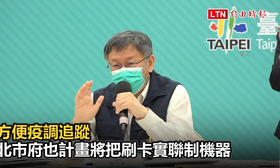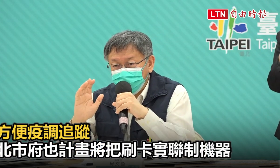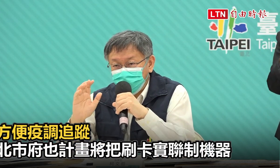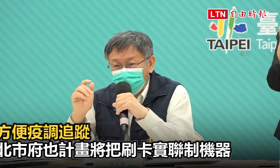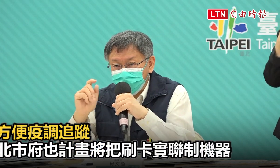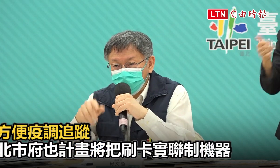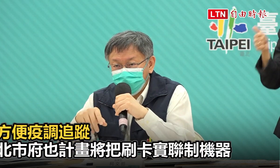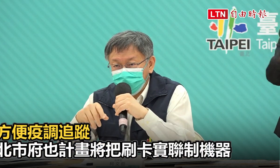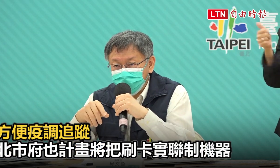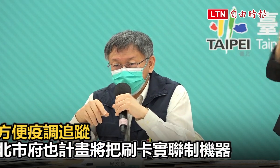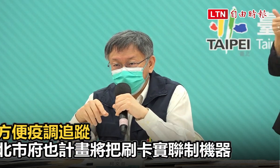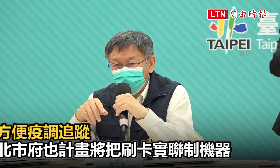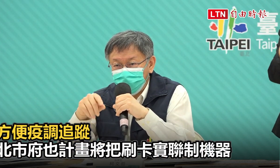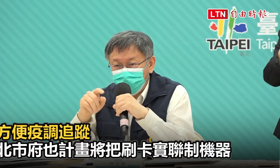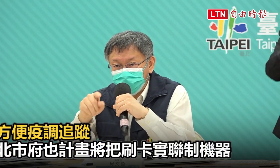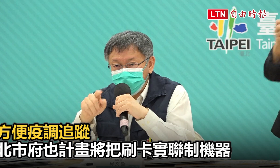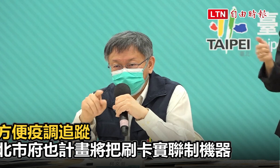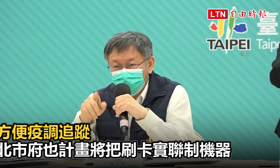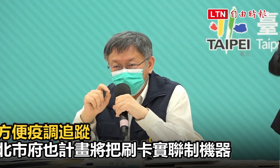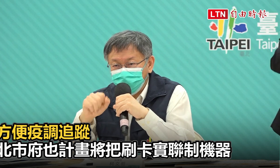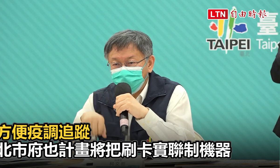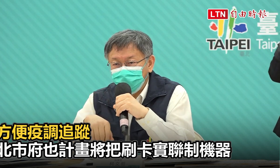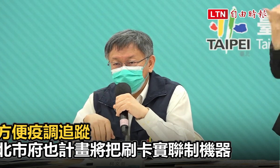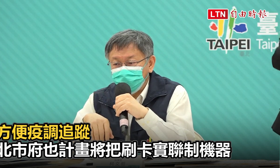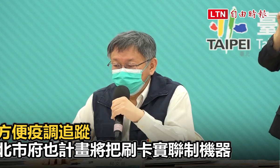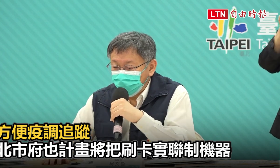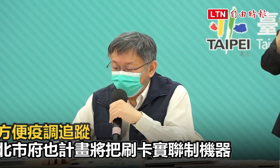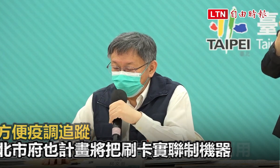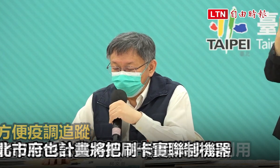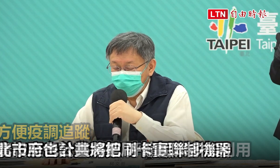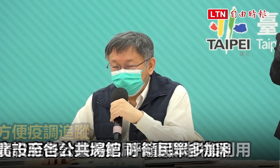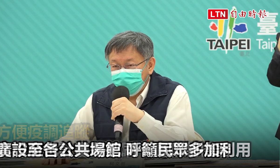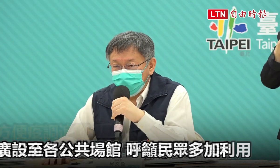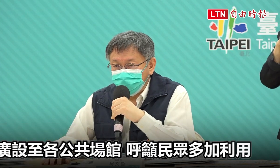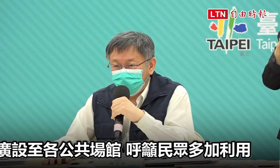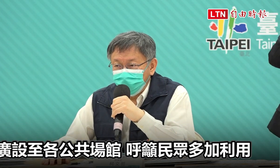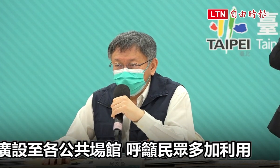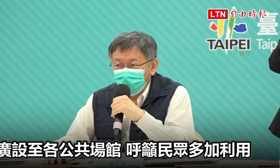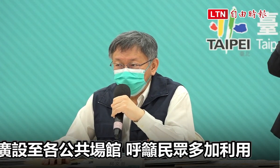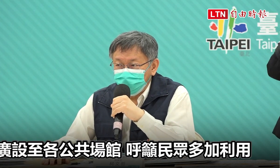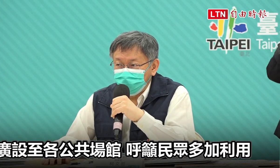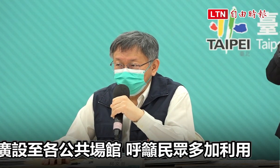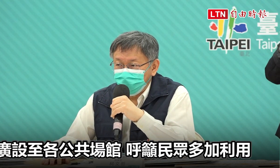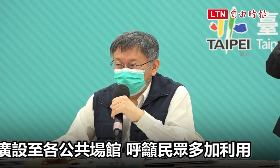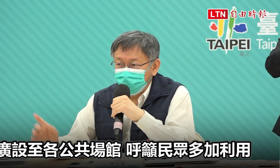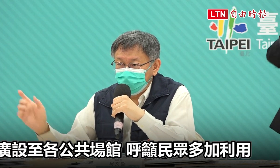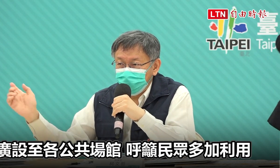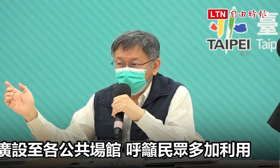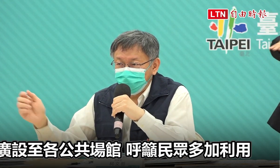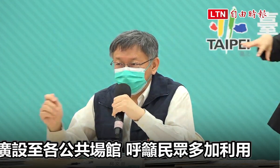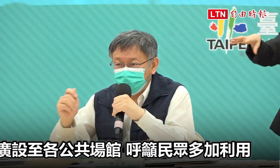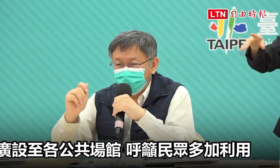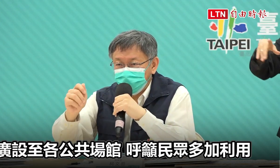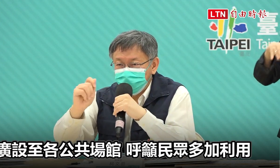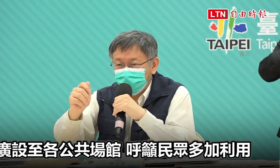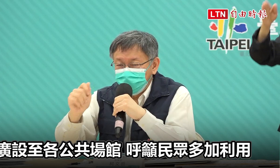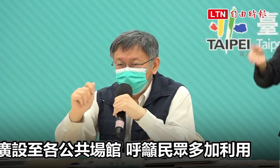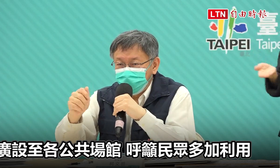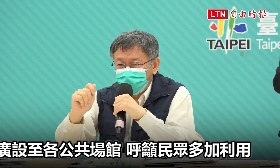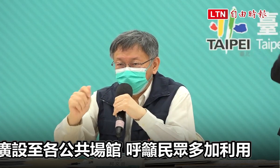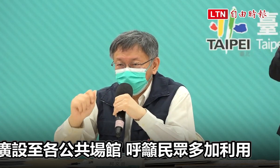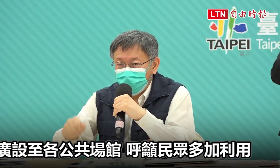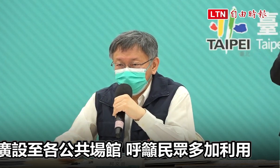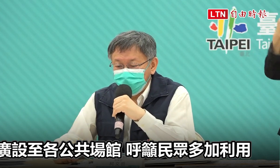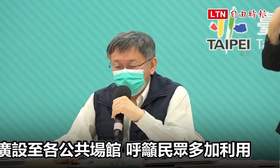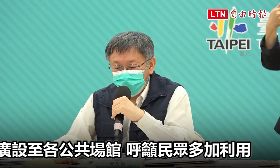一有问题的时候，我要通知你的时候，简讯比较好通知的。我们大概要开始要求公共场馆哦，大量使用这个可以